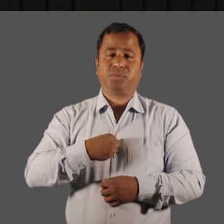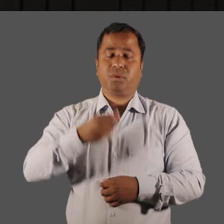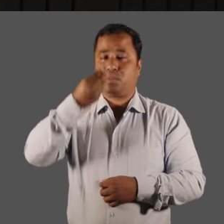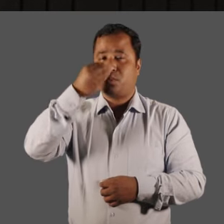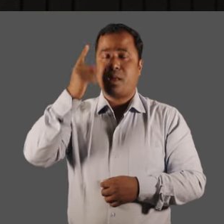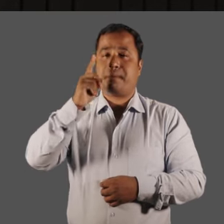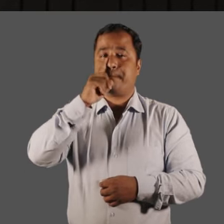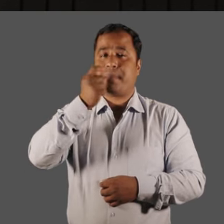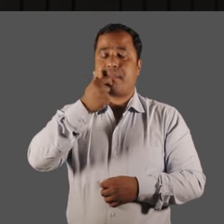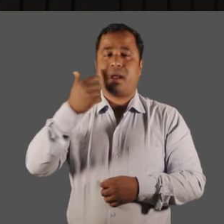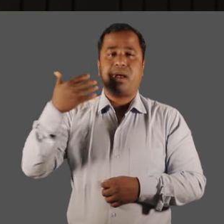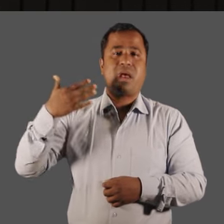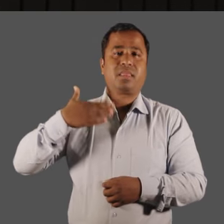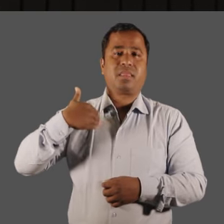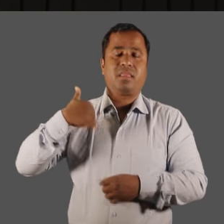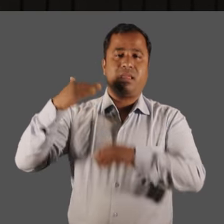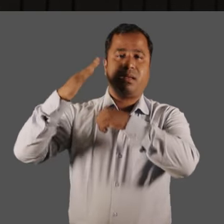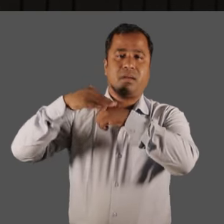মানে